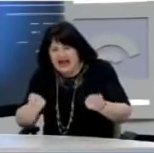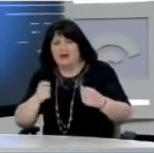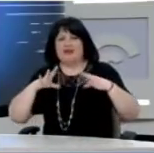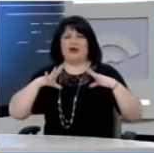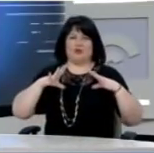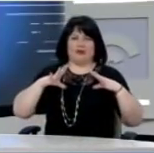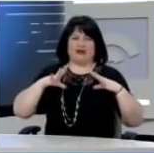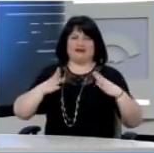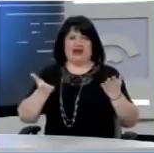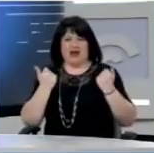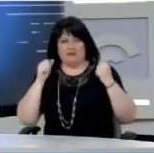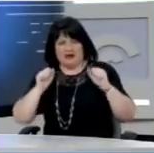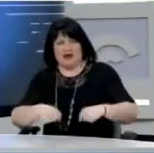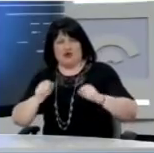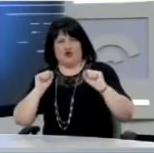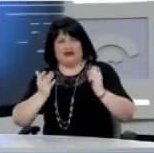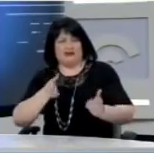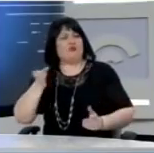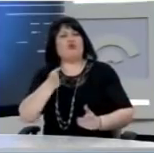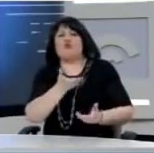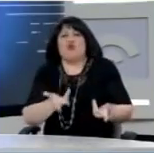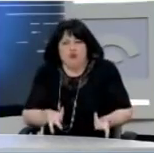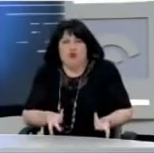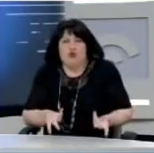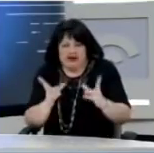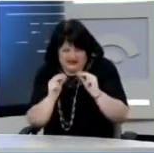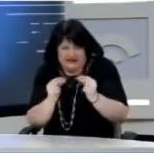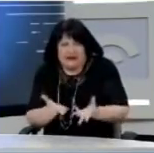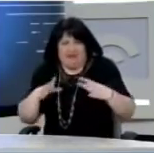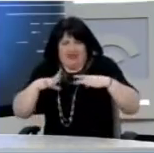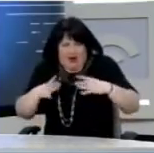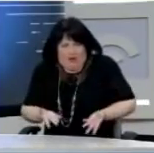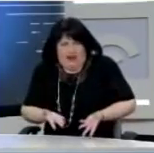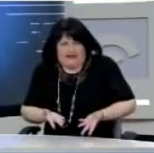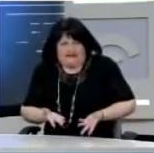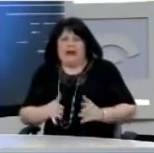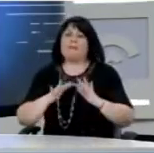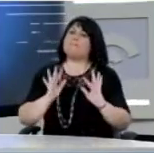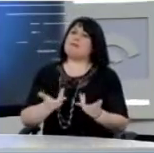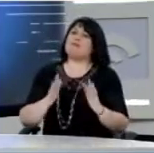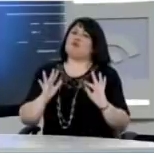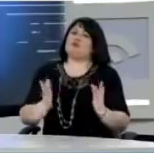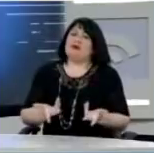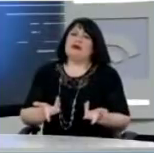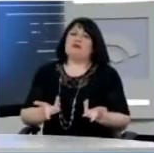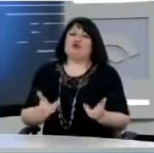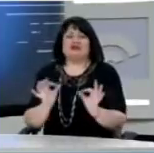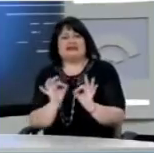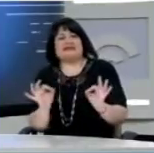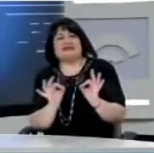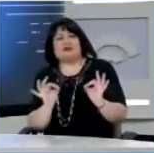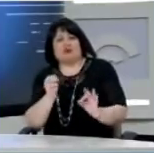διακοπές? Μήπως αυτός είναι ο λόγος? Μήπως ο προδιαγεγραμμένος και